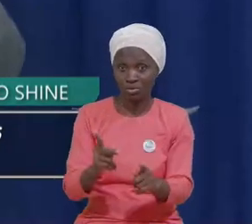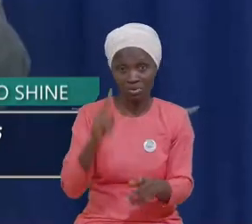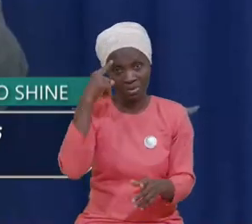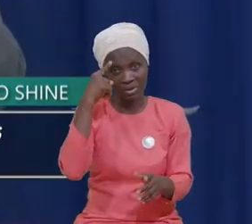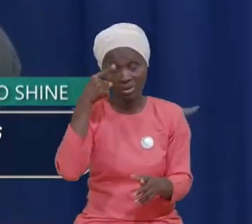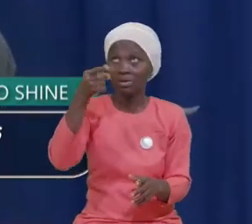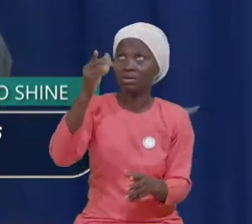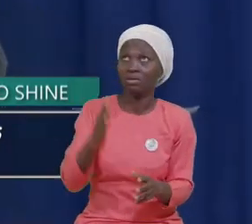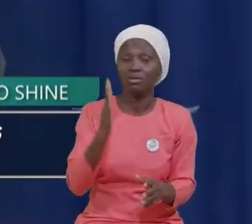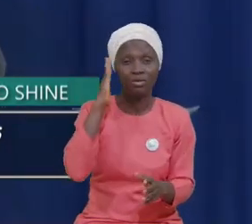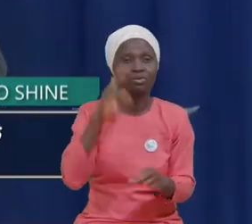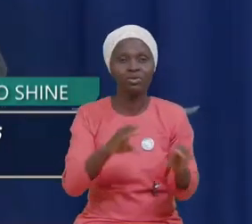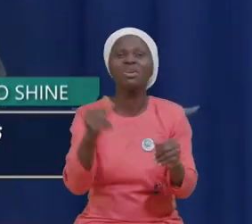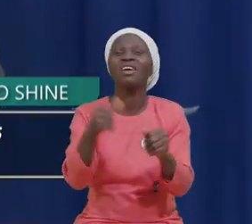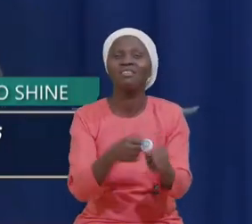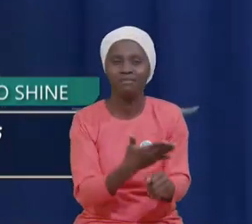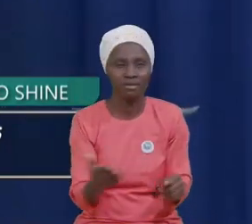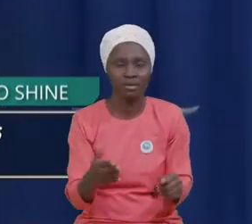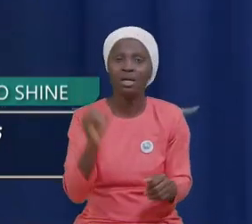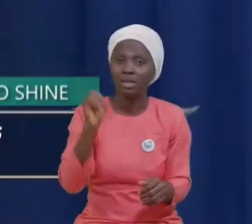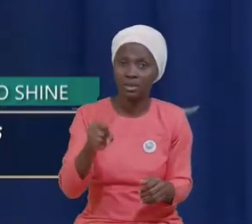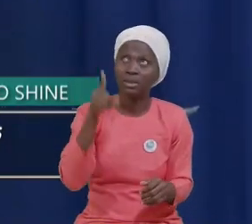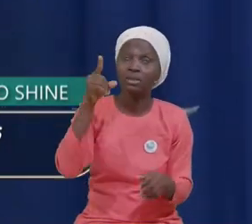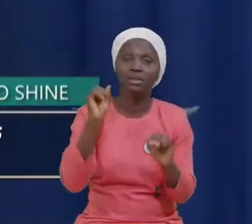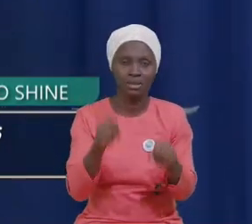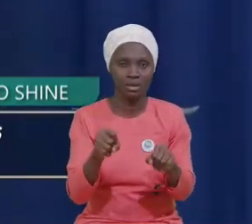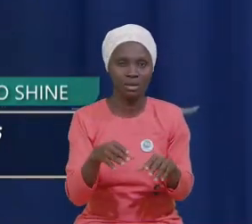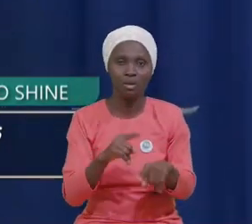qui pensent que Dieu va tout faire. Oui, il peut. Oui, il peut.